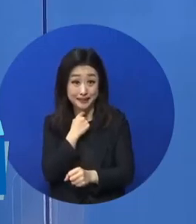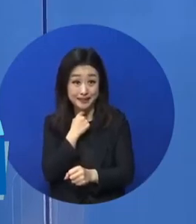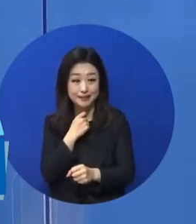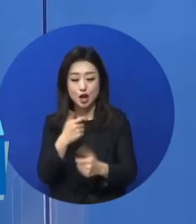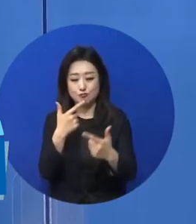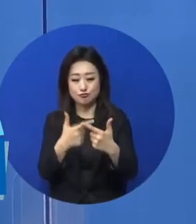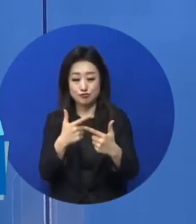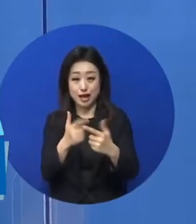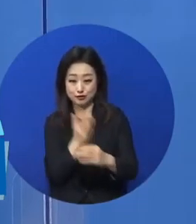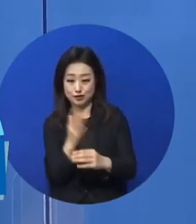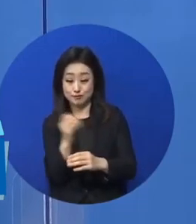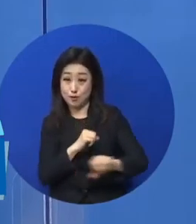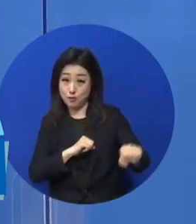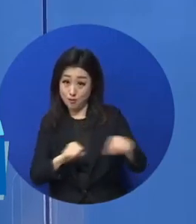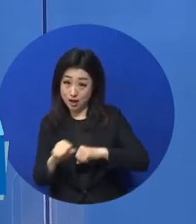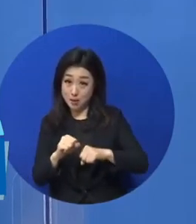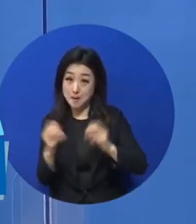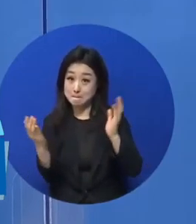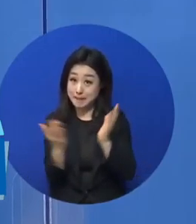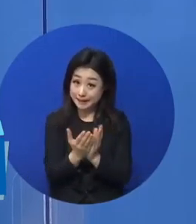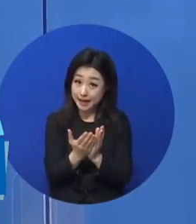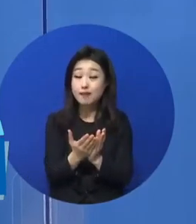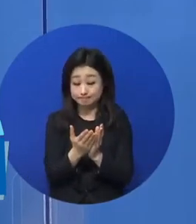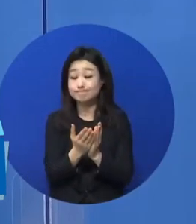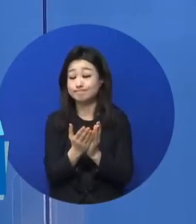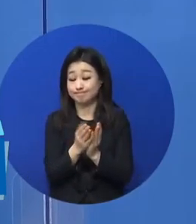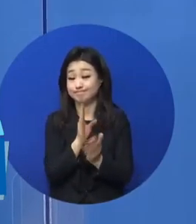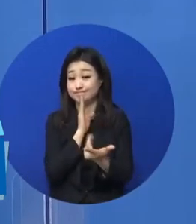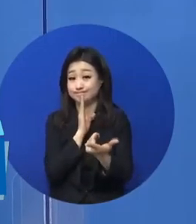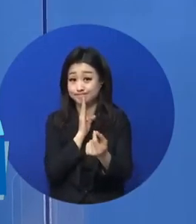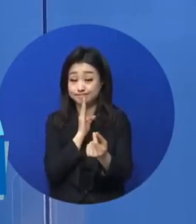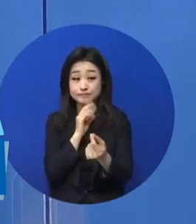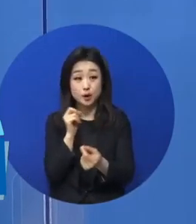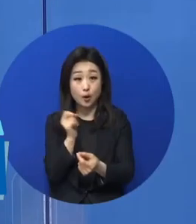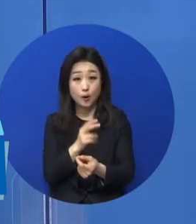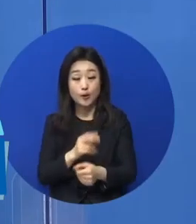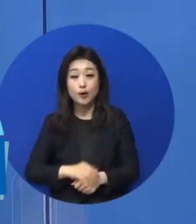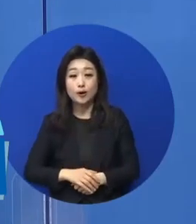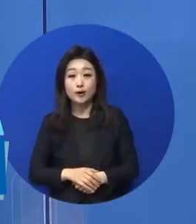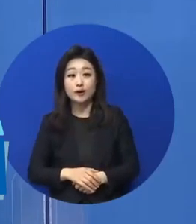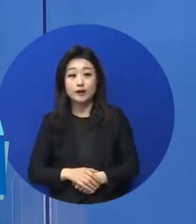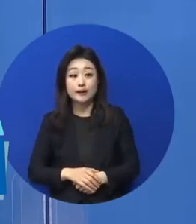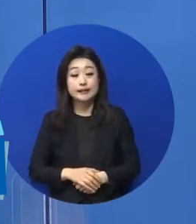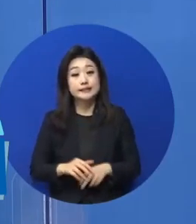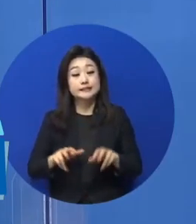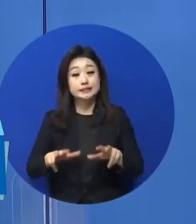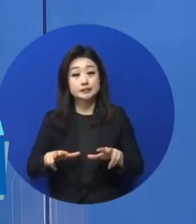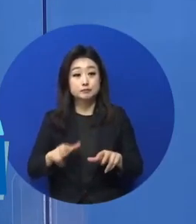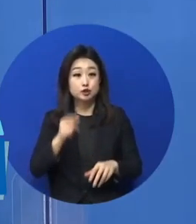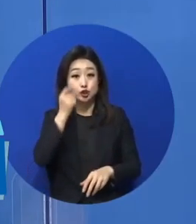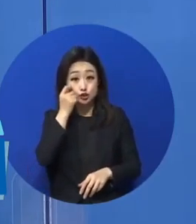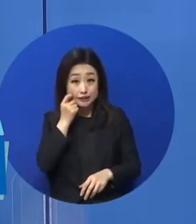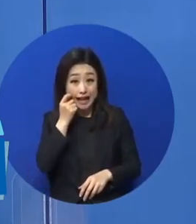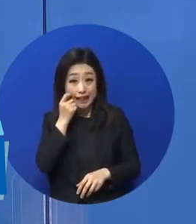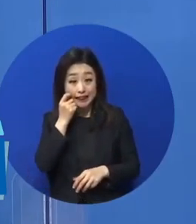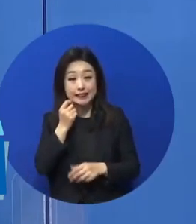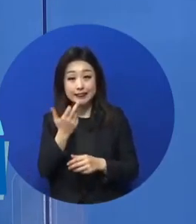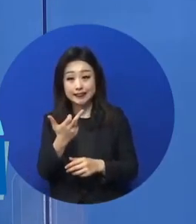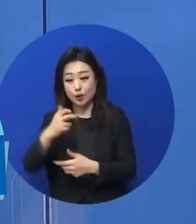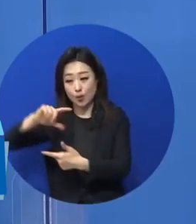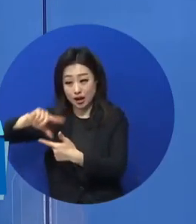풍부한 부산이 주도하는 것이 맞다라는 생각은 기본 들고요. 그리고 여기에서 지금은 울산, 경남과